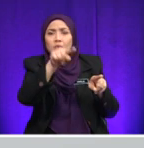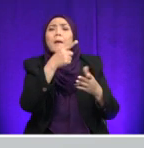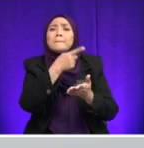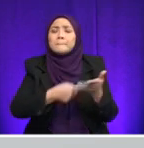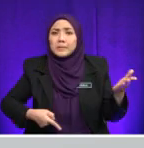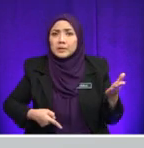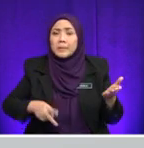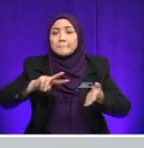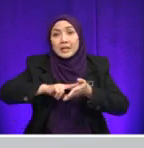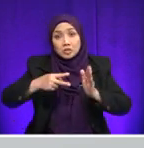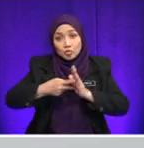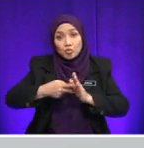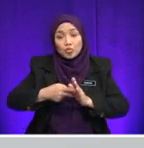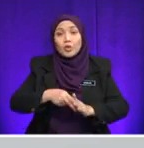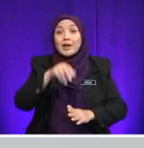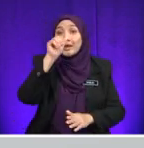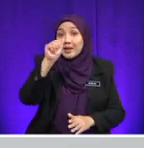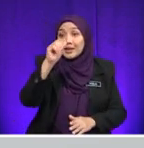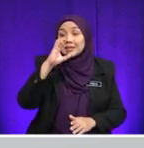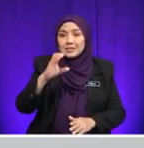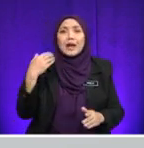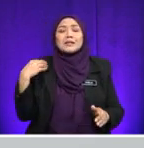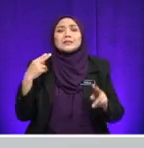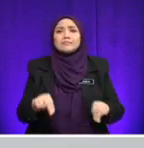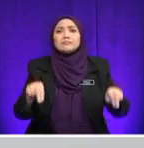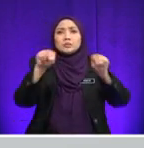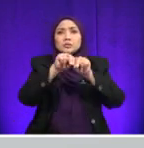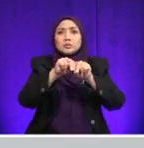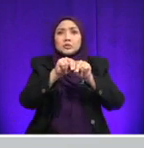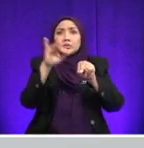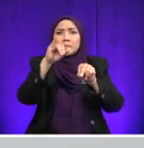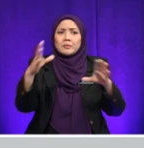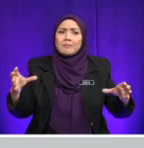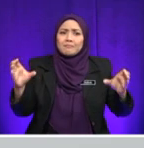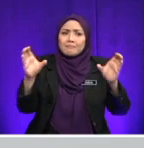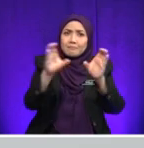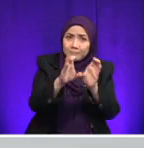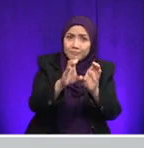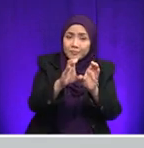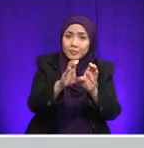Sisi e itu ada nilai Jadi dua sisi itu berjantung di situ maka bentuknya sudut